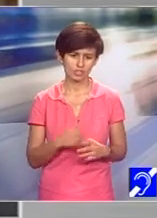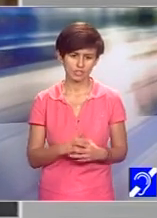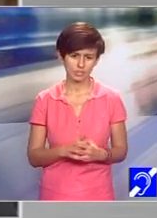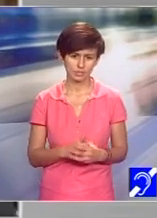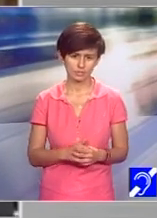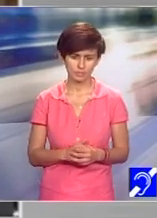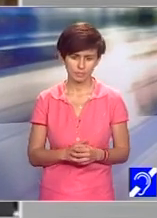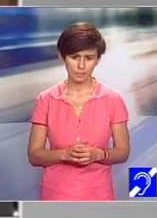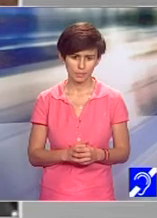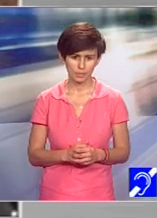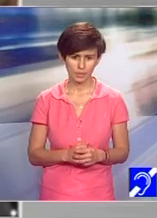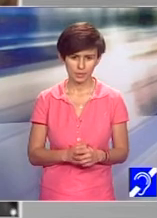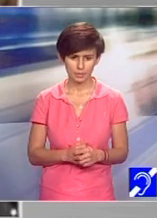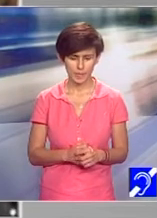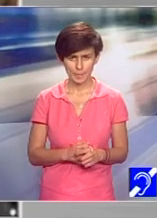nouă.